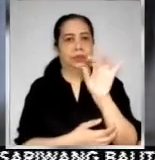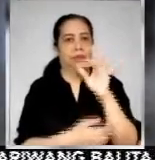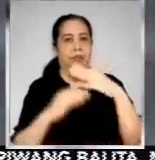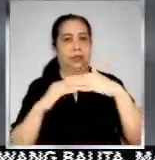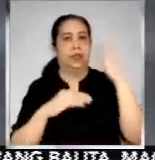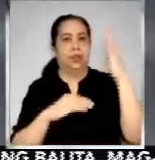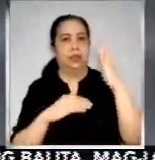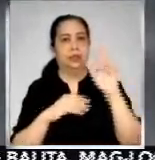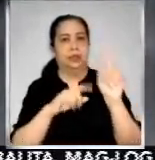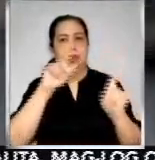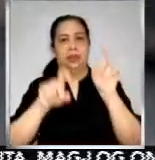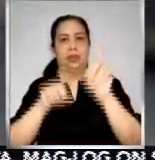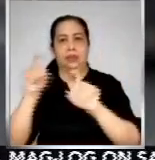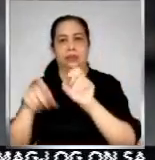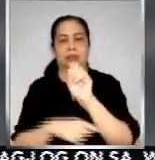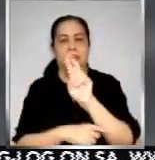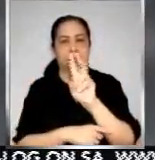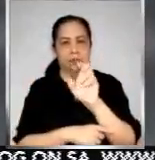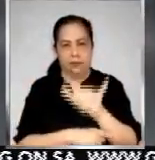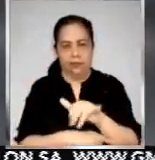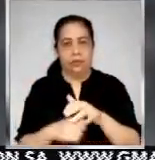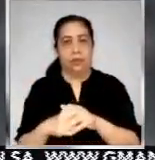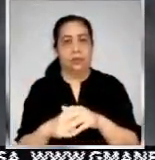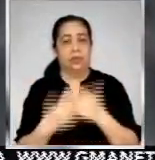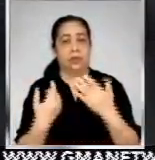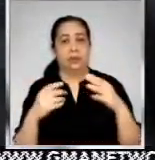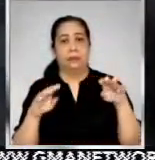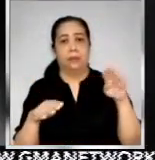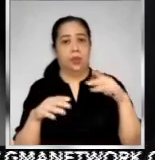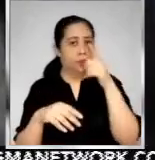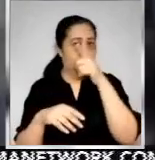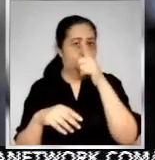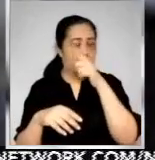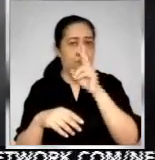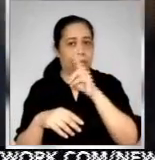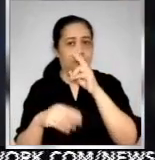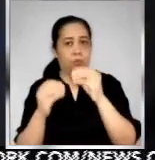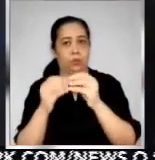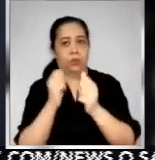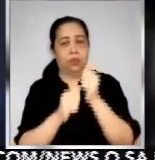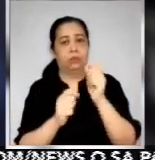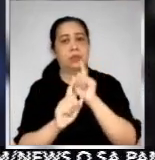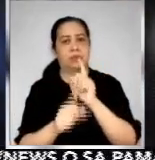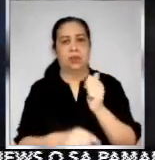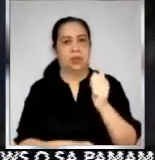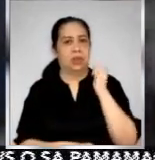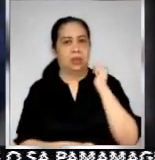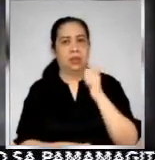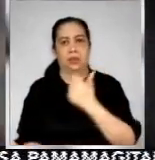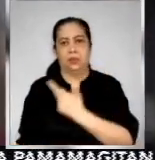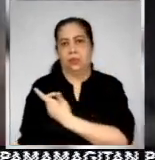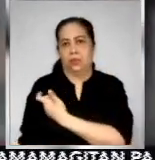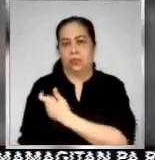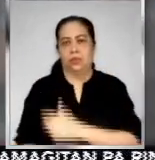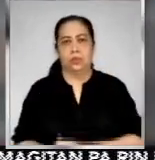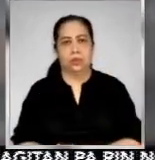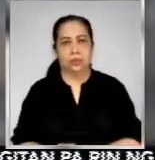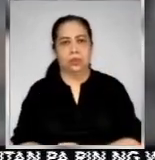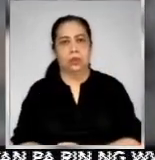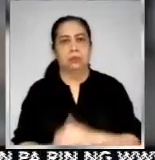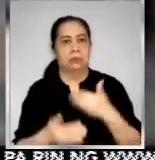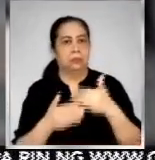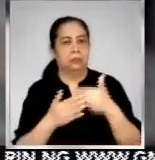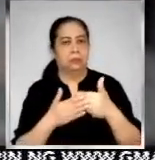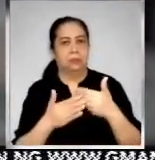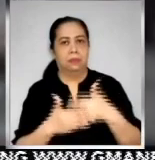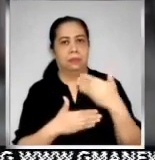sa survey. Sa Balance, Luzon at Visayas, pinakamaraming nagsabing ayaw nilang magpabakuna. Malapit na kasunod naman ang